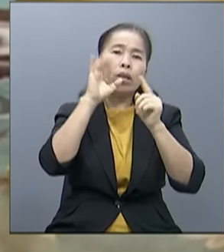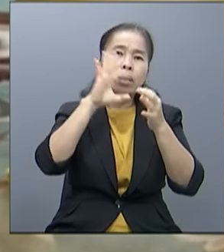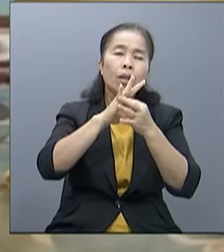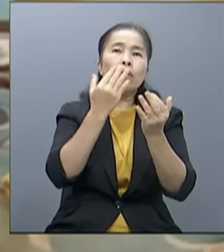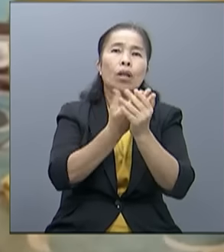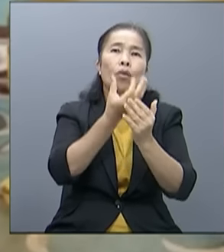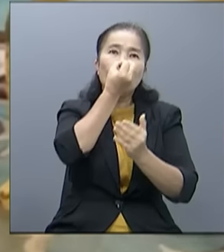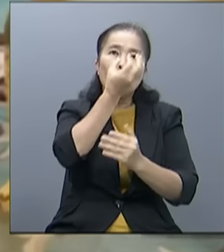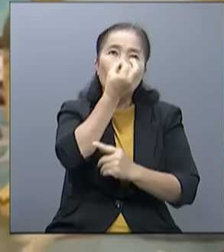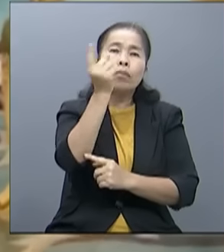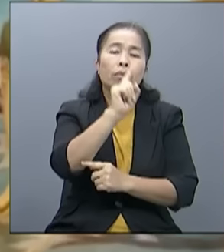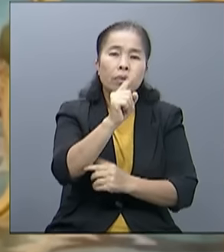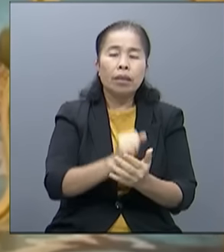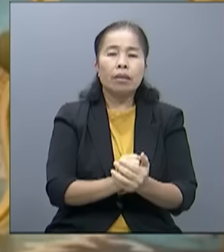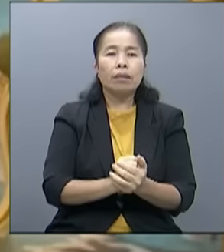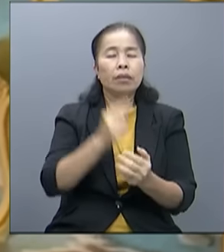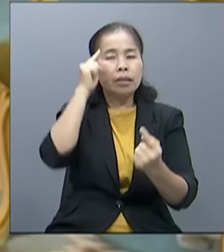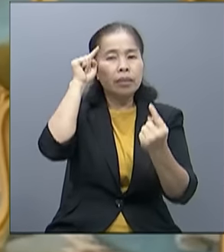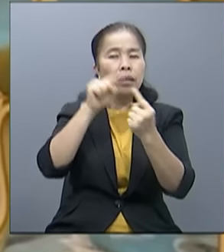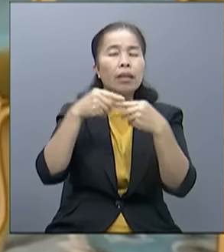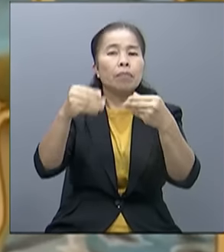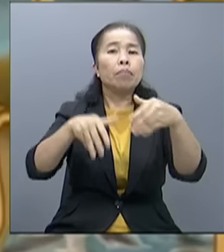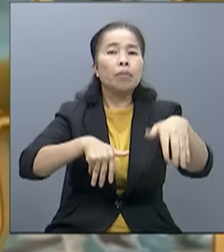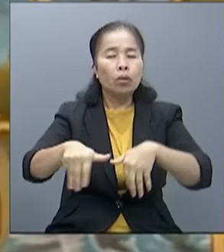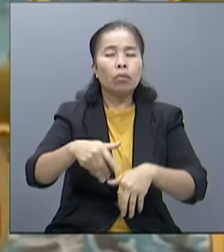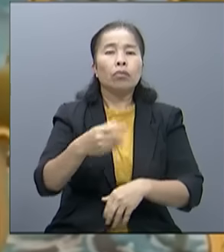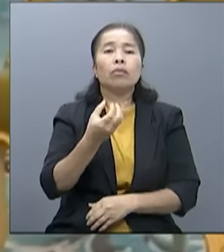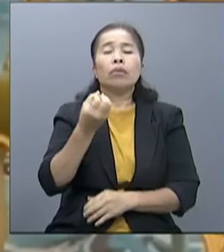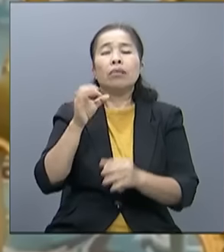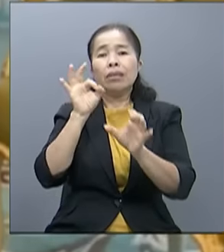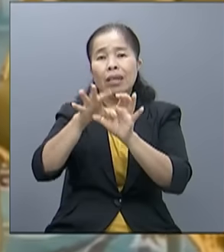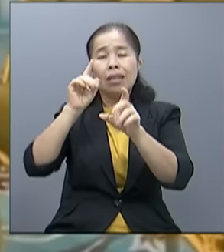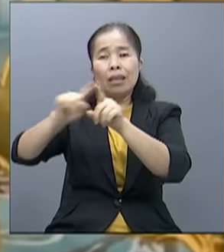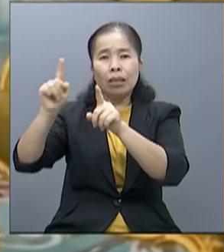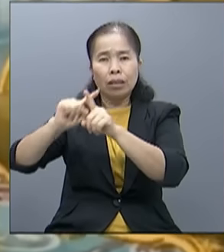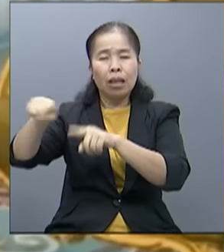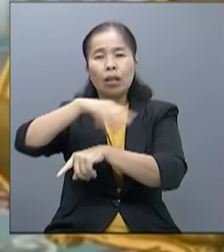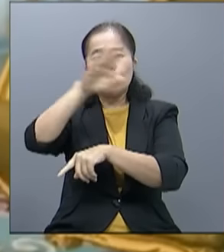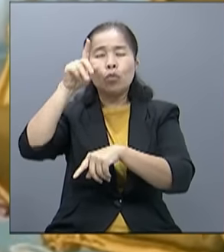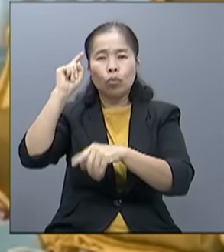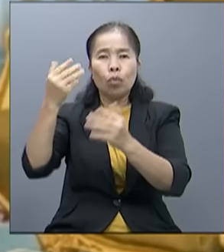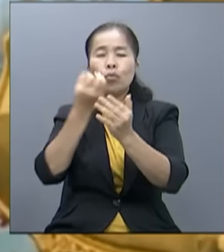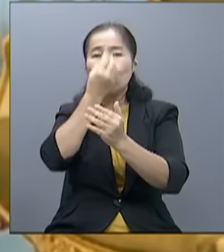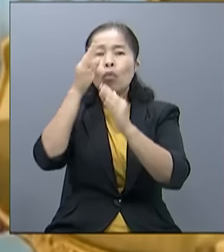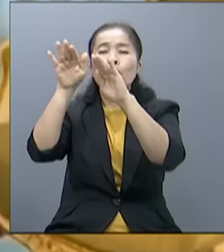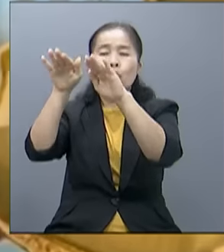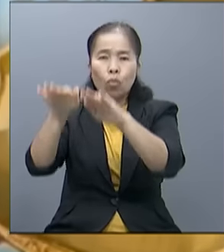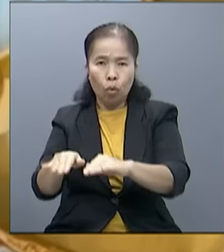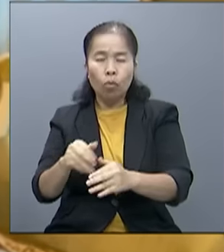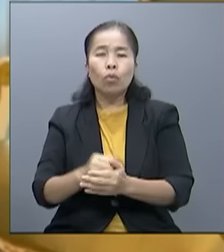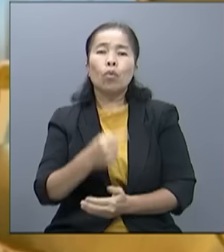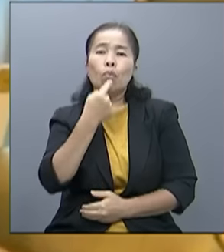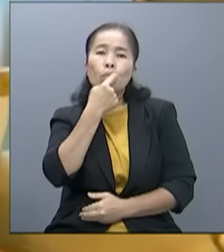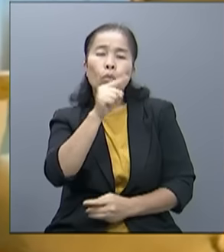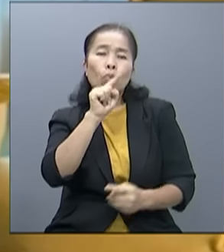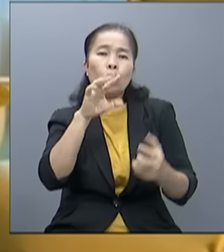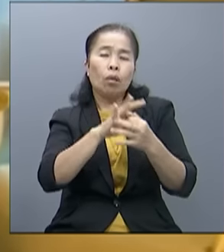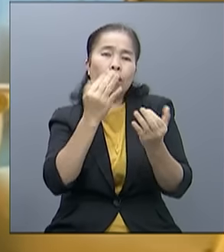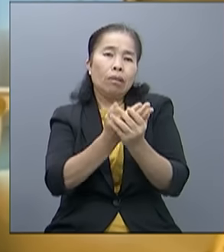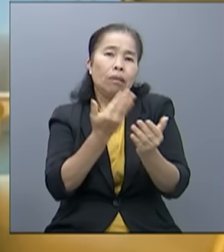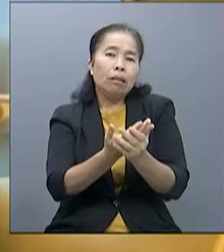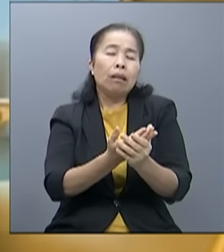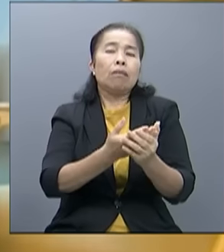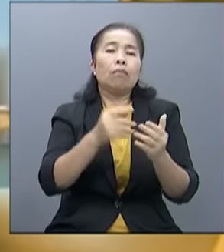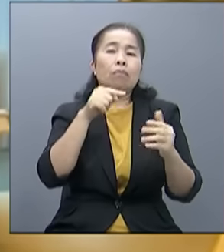ชนโดยมองว่าถึงเวลาแล้วนะคะที่ธนาคารพาณิชย์จะต้องลดดอกเบี้ยลงมาจะมาอ้างอิงสถานการณ์เงินเฟ้อและ